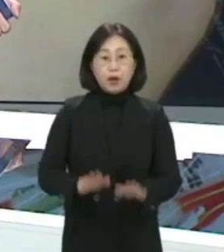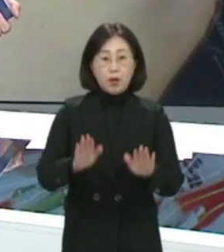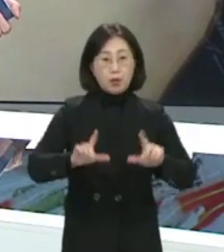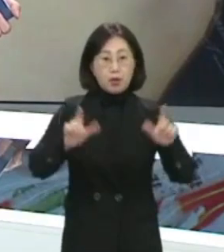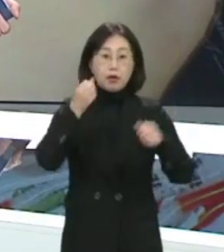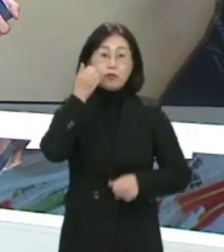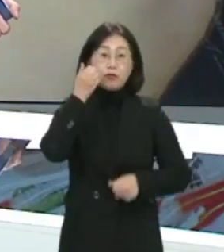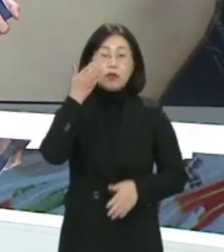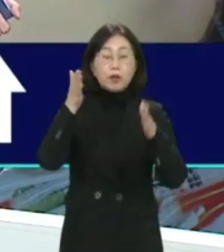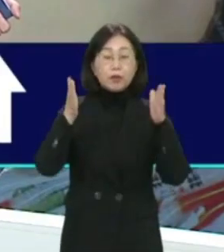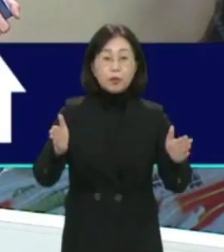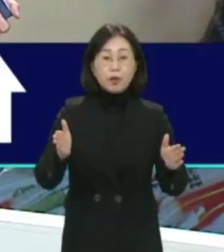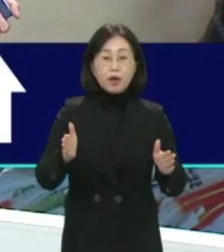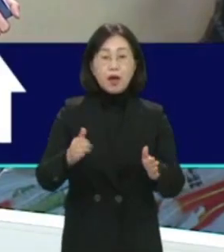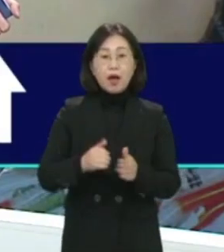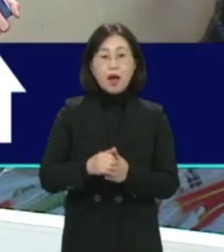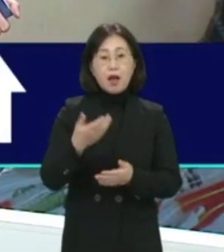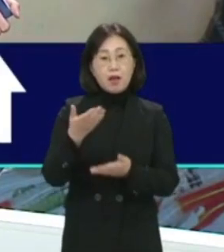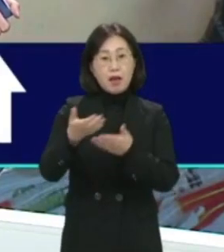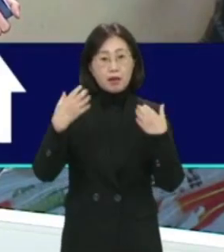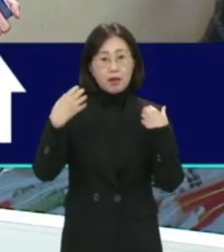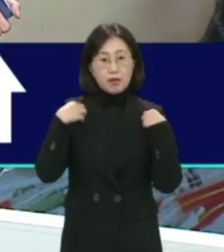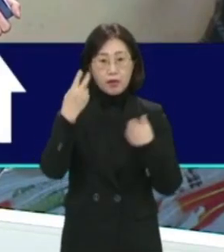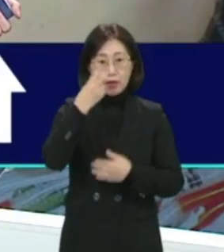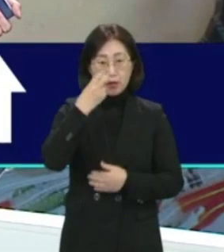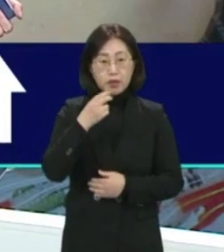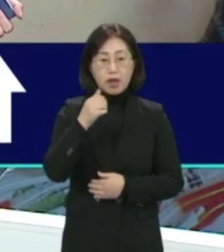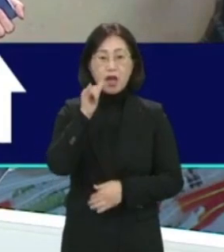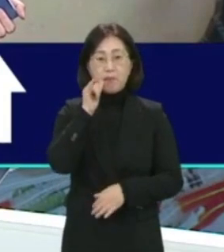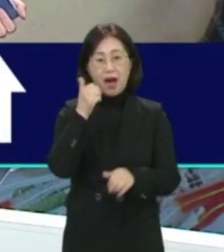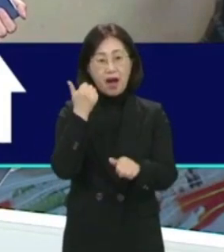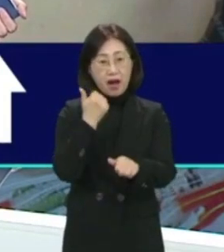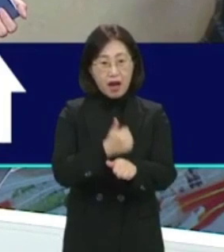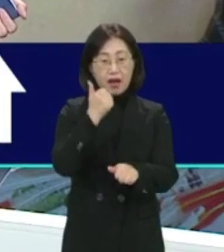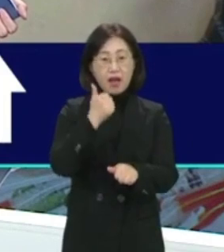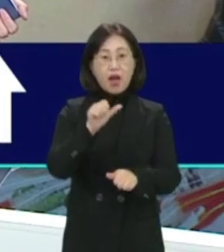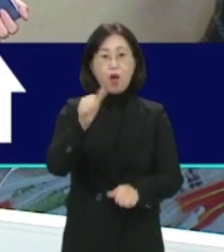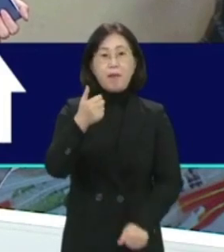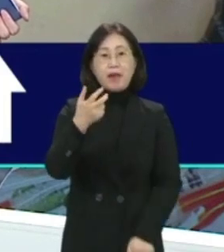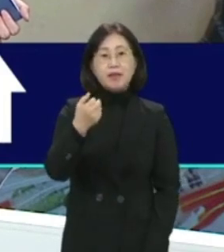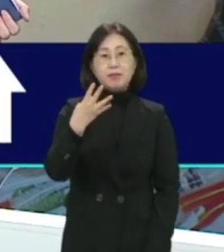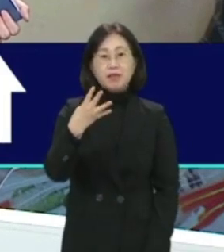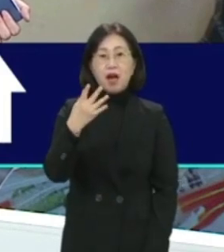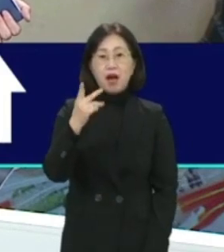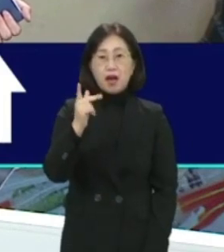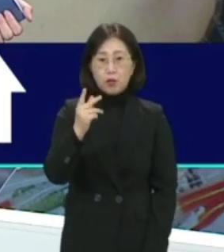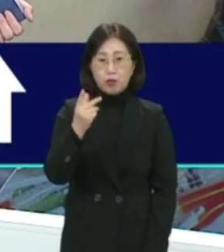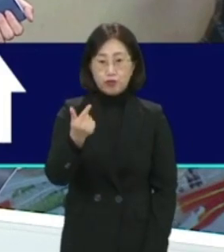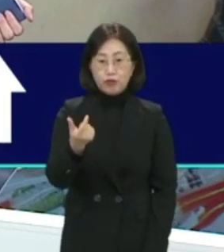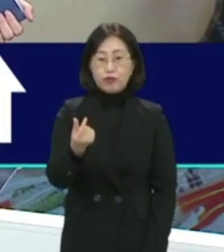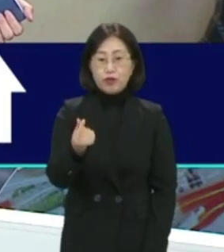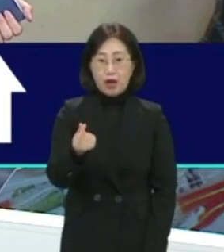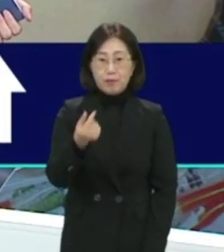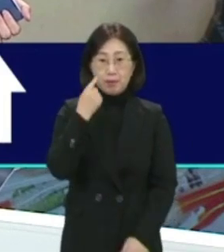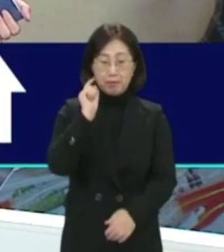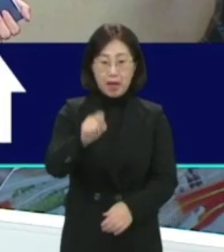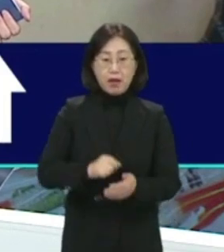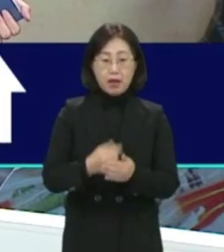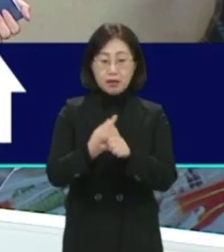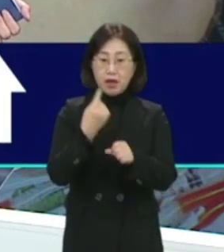올 들어 9개월 동안 574kg의 마약이 세관 당국에 적발됐습니다. 지난해 같은